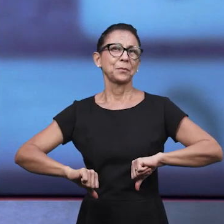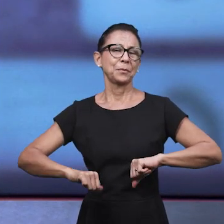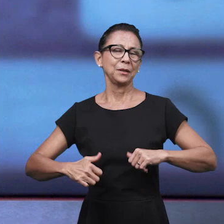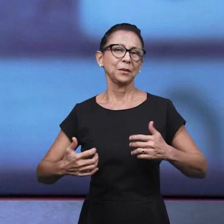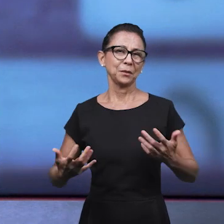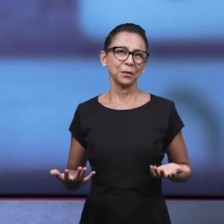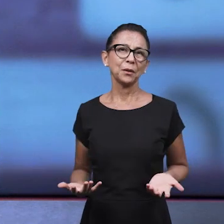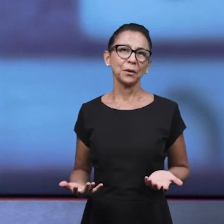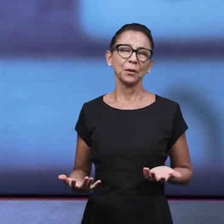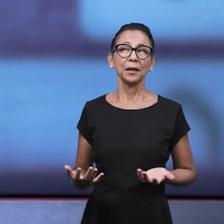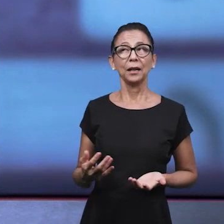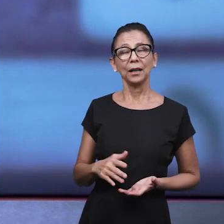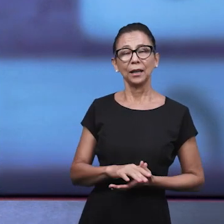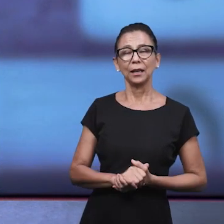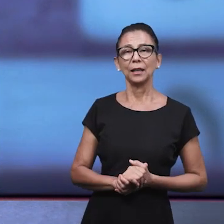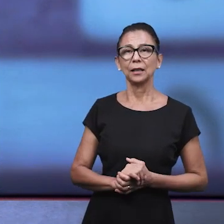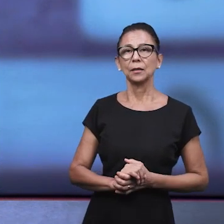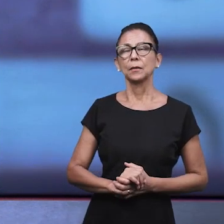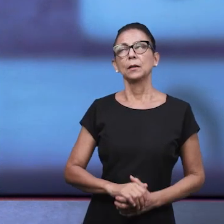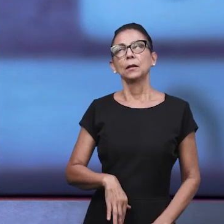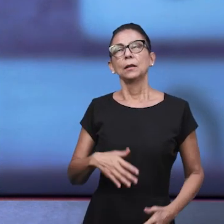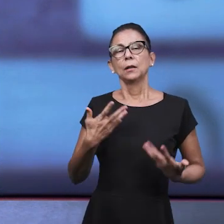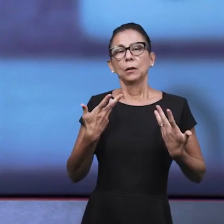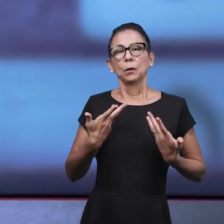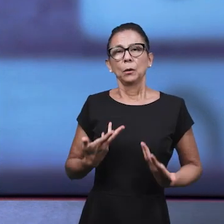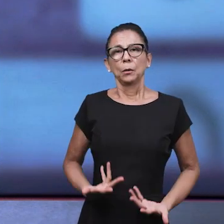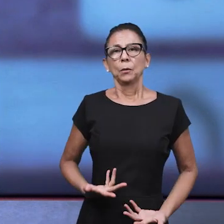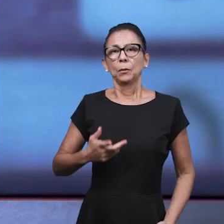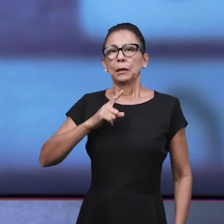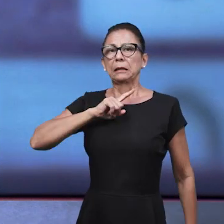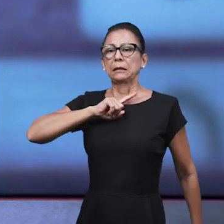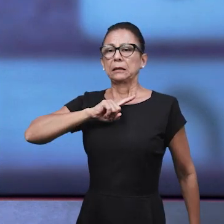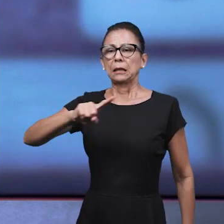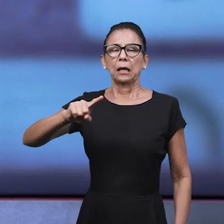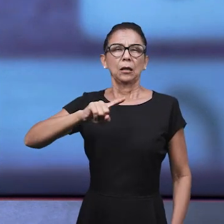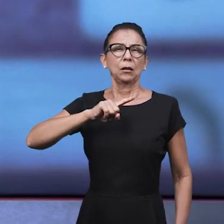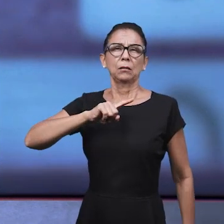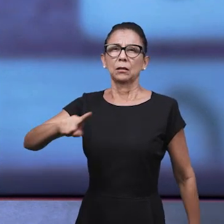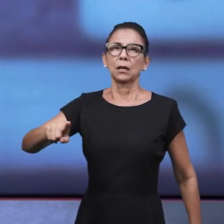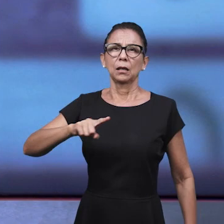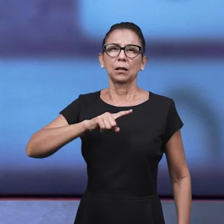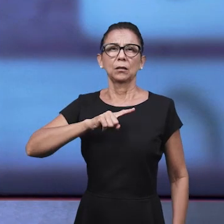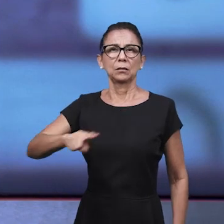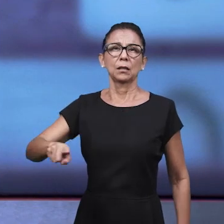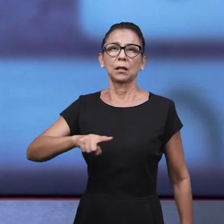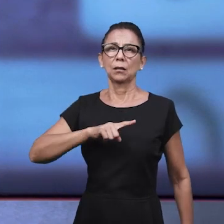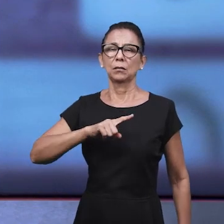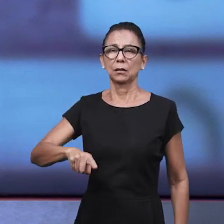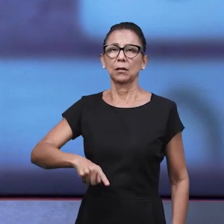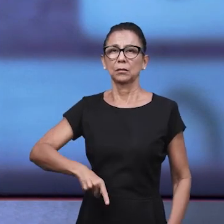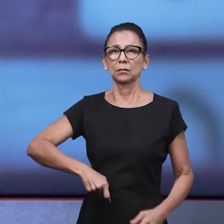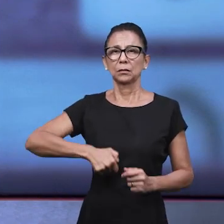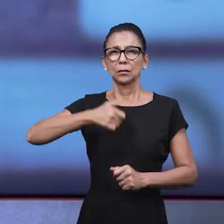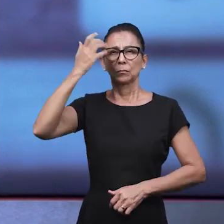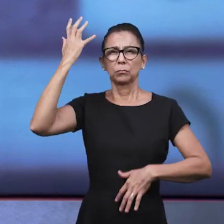donne plus de travail. Bien évidemment, de dire et rester dans le 24, dans le non,